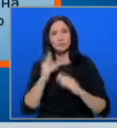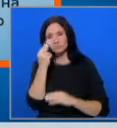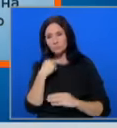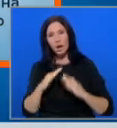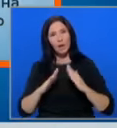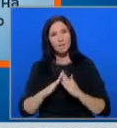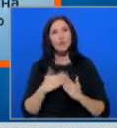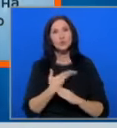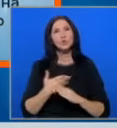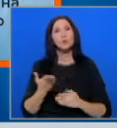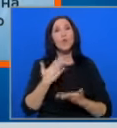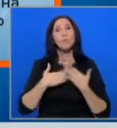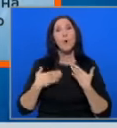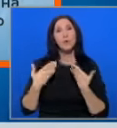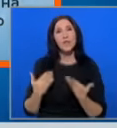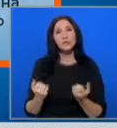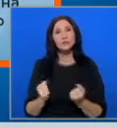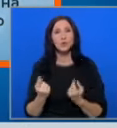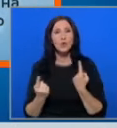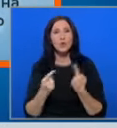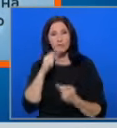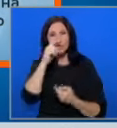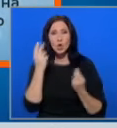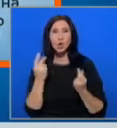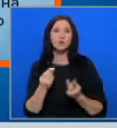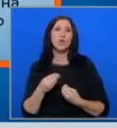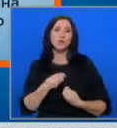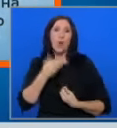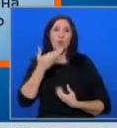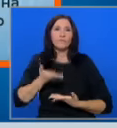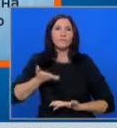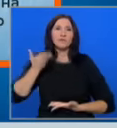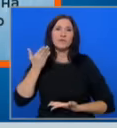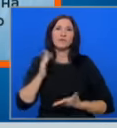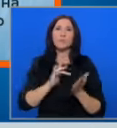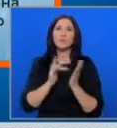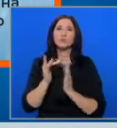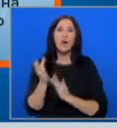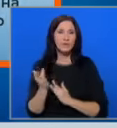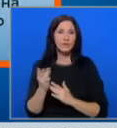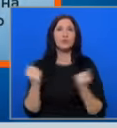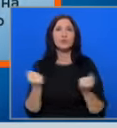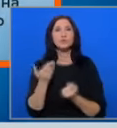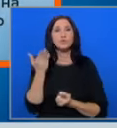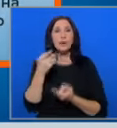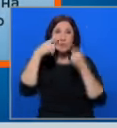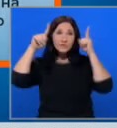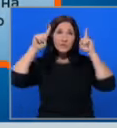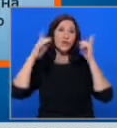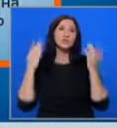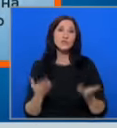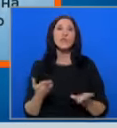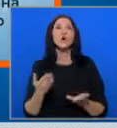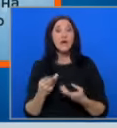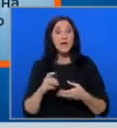неговия благодатен живот, който играе важна роля за духовното въздигане на православните християни. Действието на негово светейшество е продиктовано